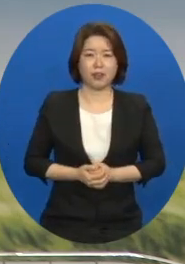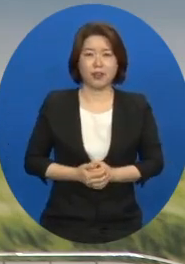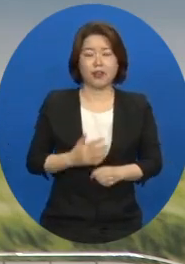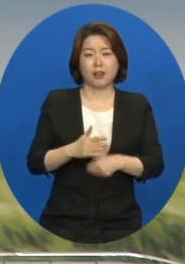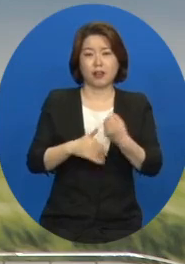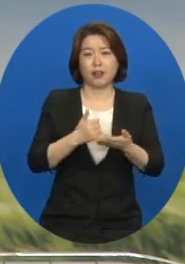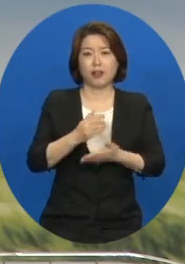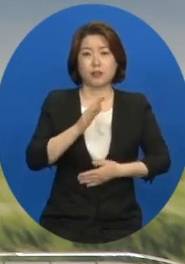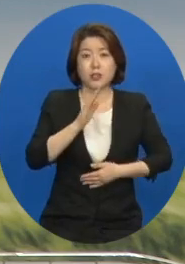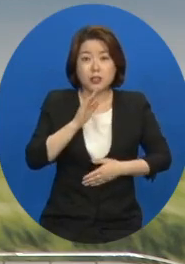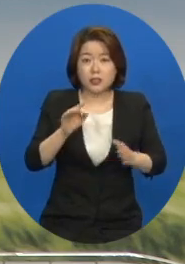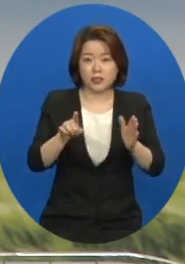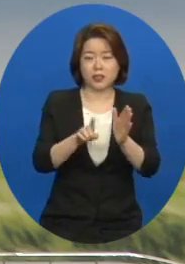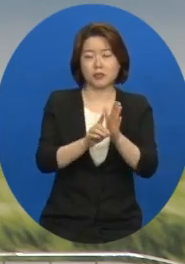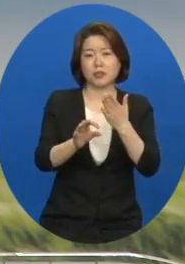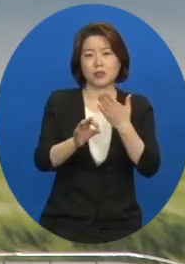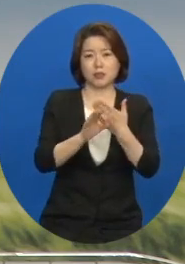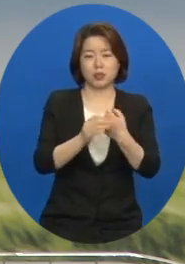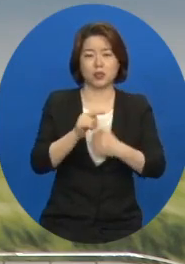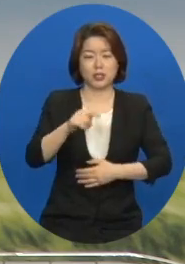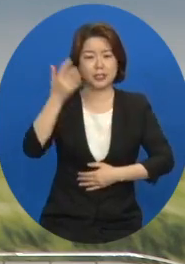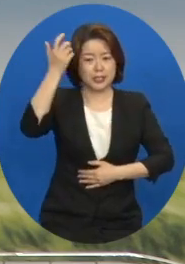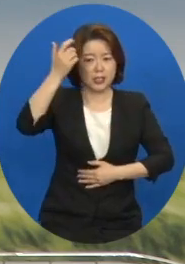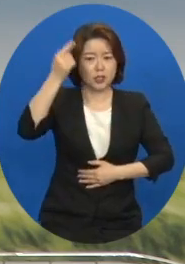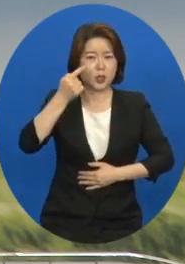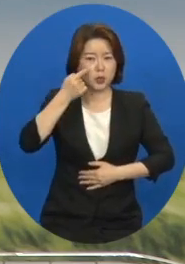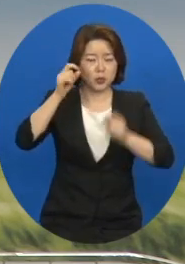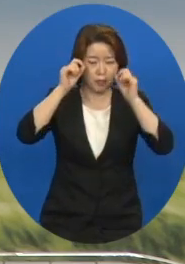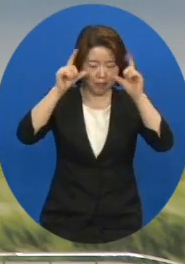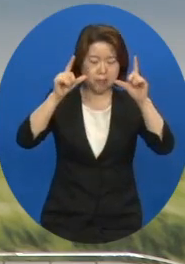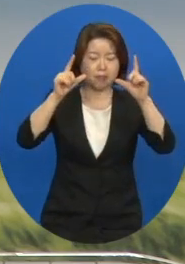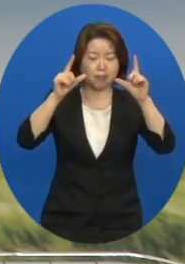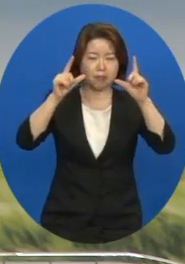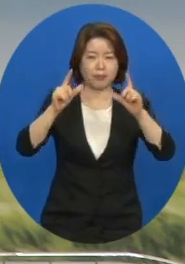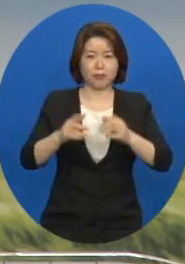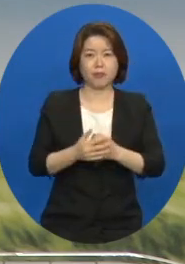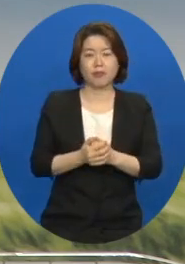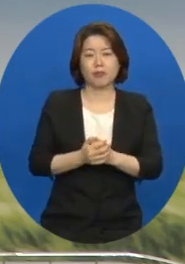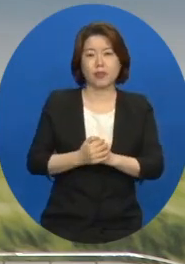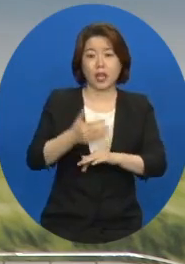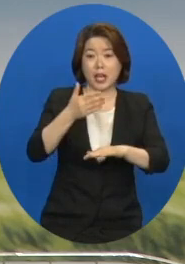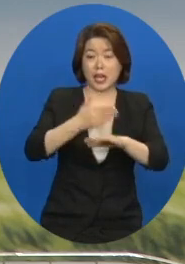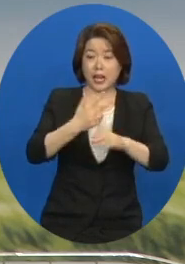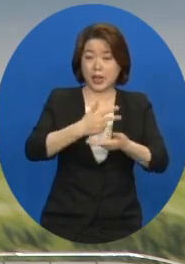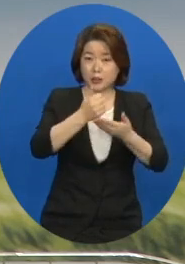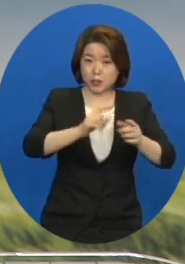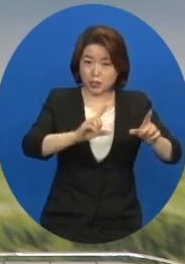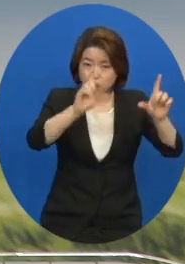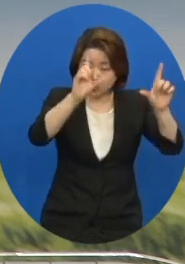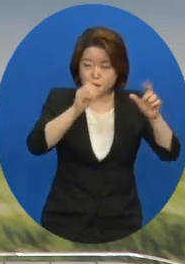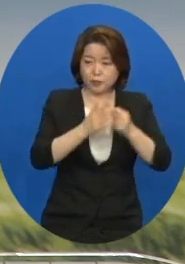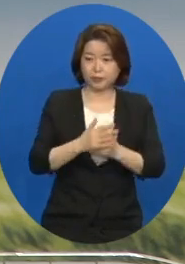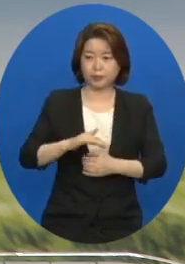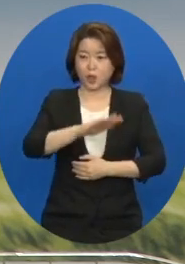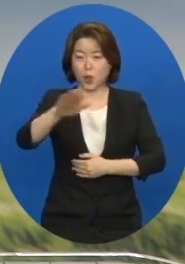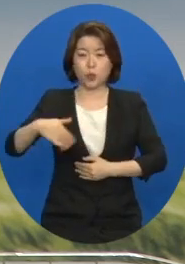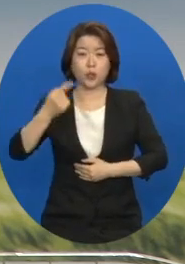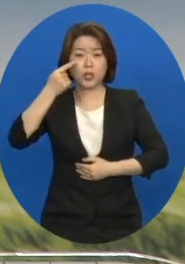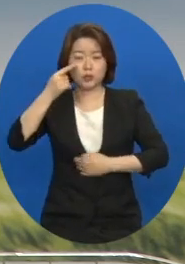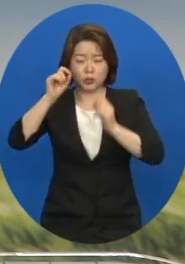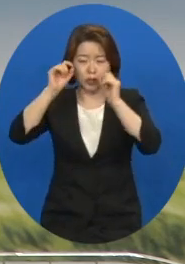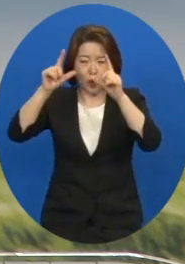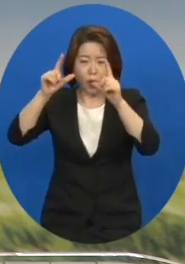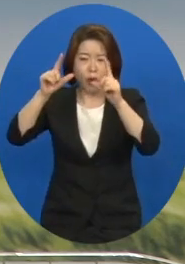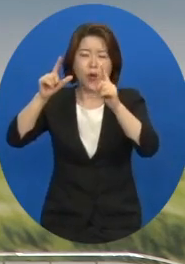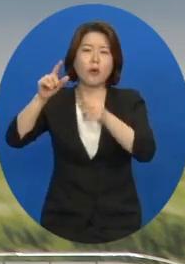믿으면 이 영적인 눈이 열리게 돼요. 감사 주일에 하나님께서 우리 눈을 열어주시고 싶어